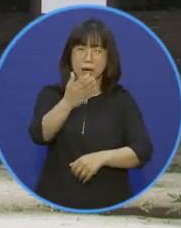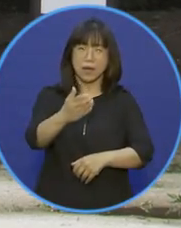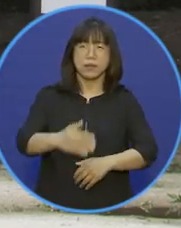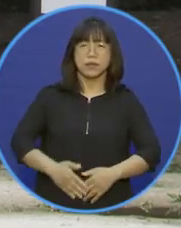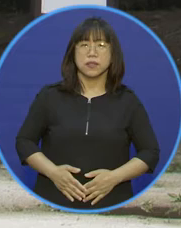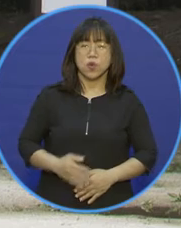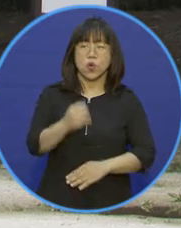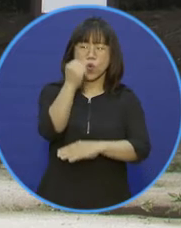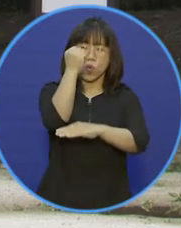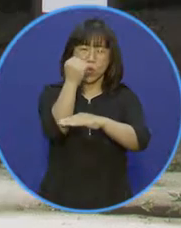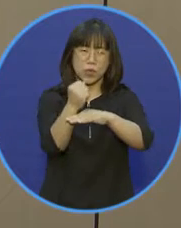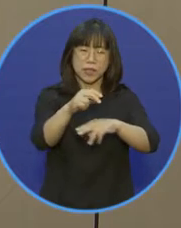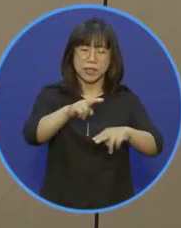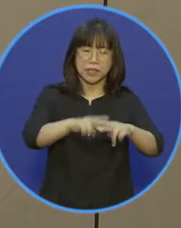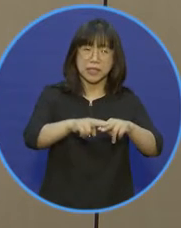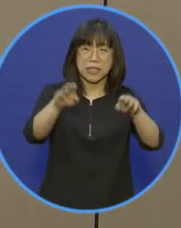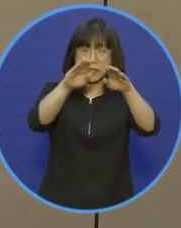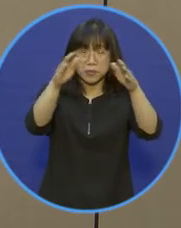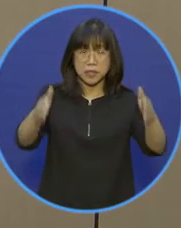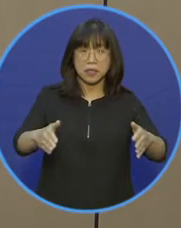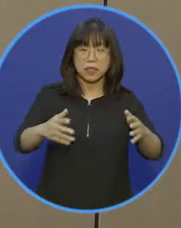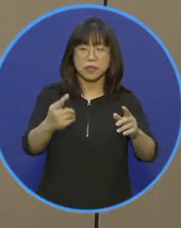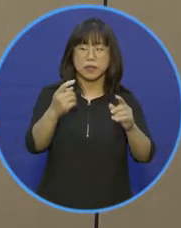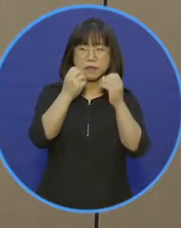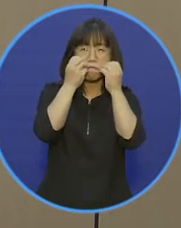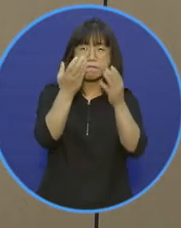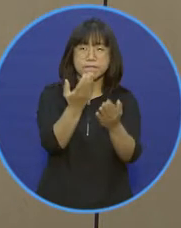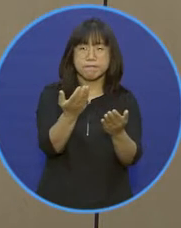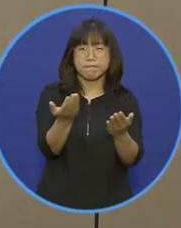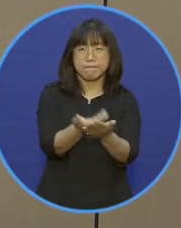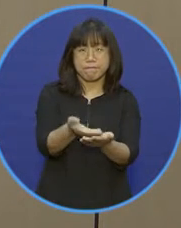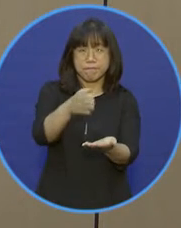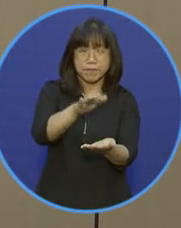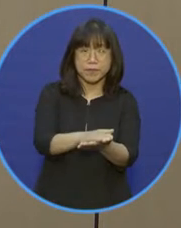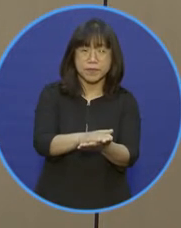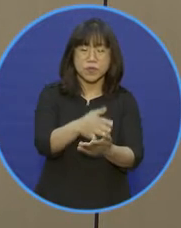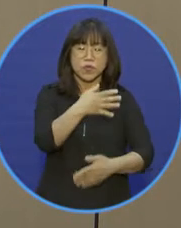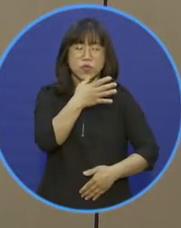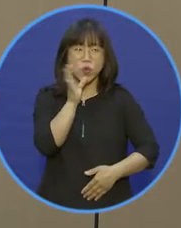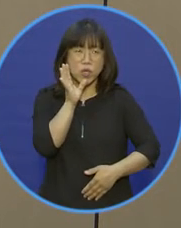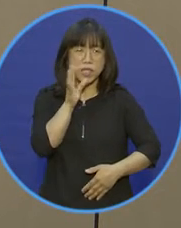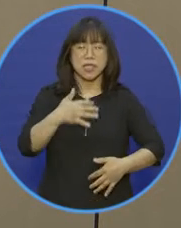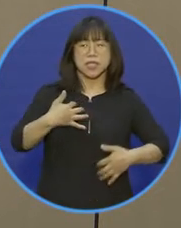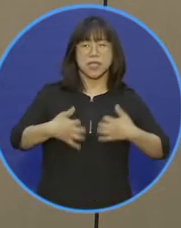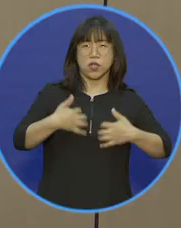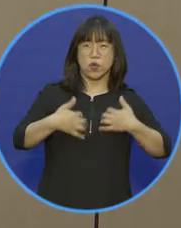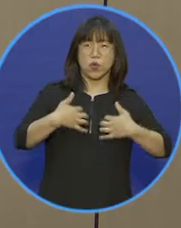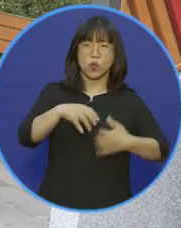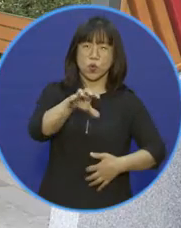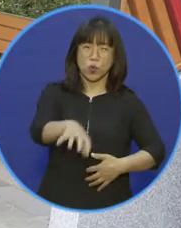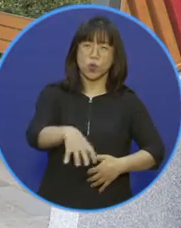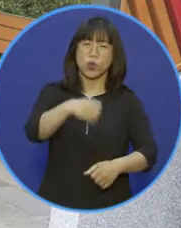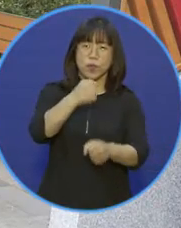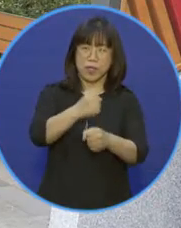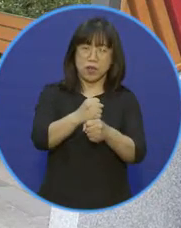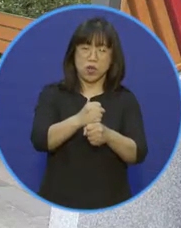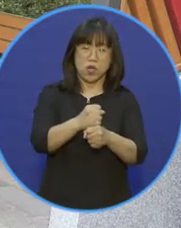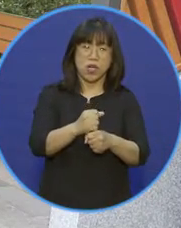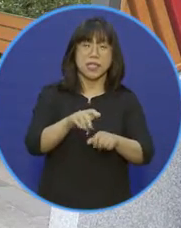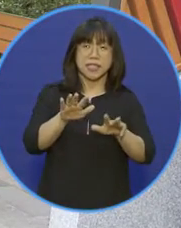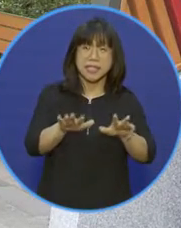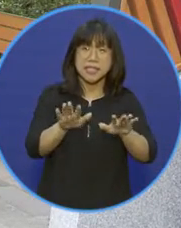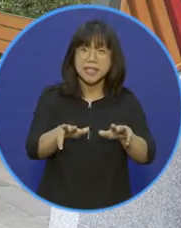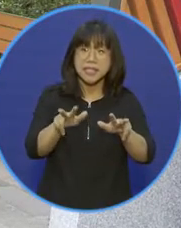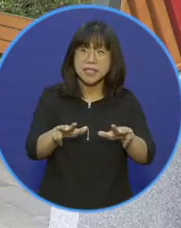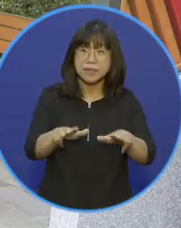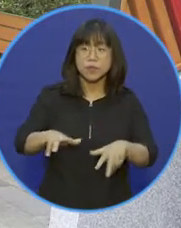공간입니다. 오래된 의자와 정자를 교체하는 등 어르신들이 편안하고 즐겁게 활동할 수 있는 힐링 공간으로 꾸몄습니다.